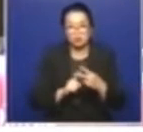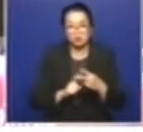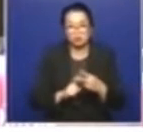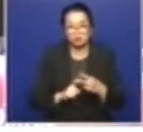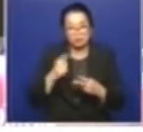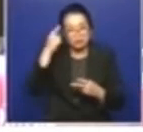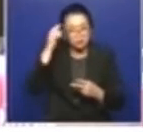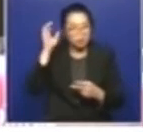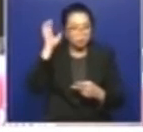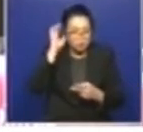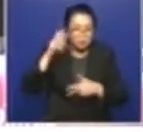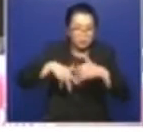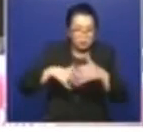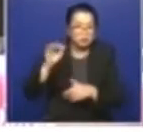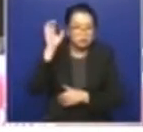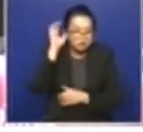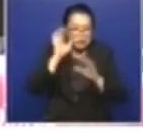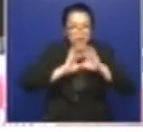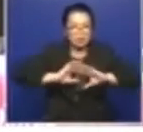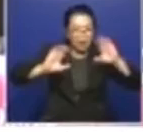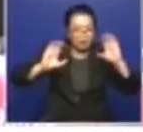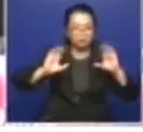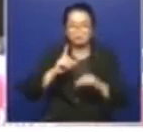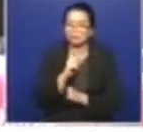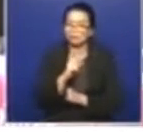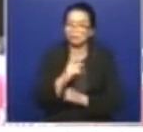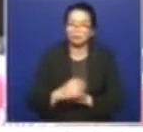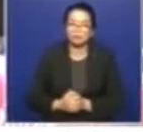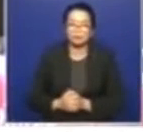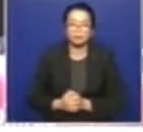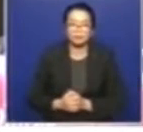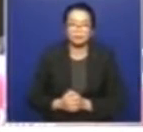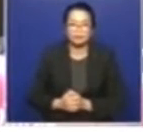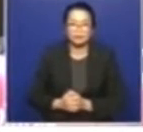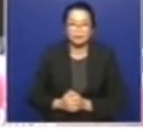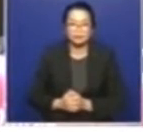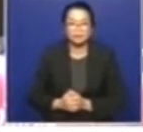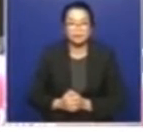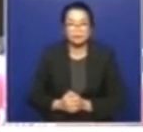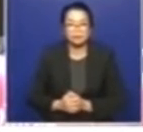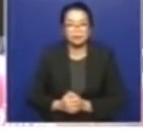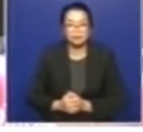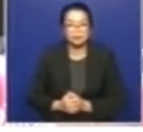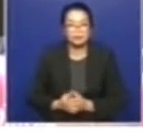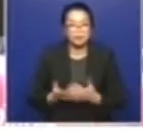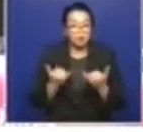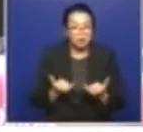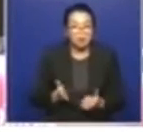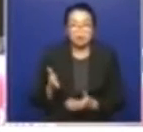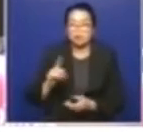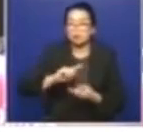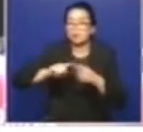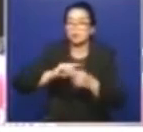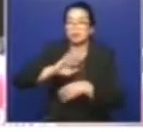สามสุดท้ายนะฮะจนจะสุดท้ายแล้วครับวันนี้นี่ทางที่เพื่อนเสนอแนะ